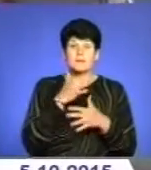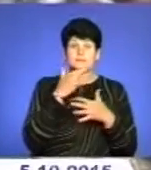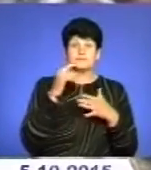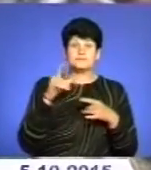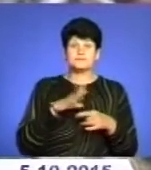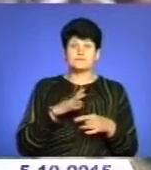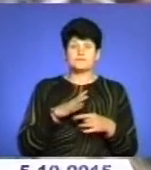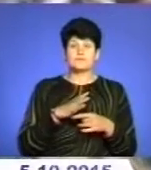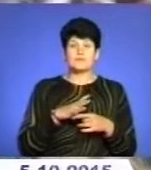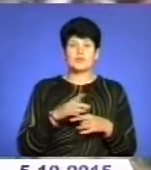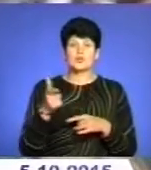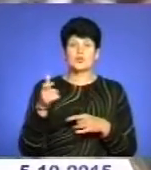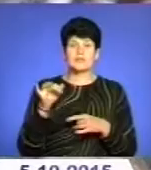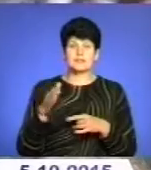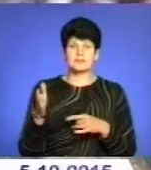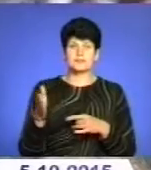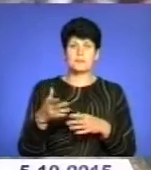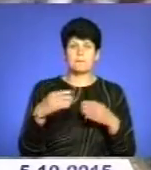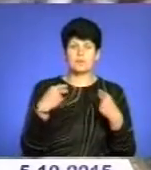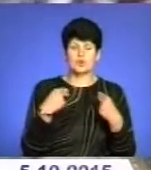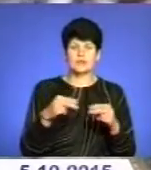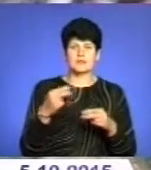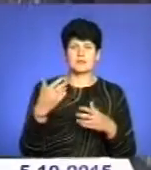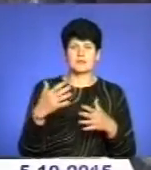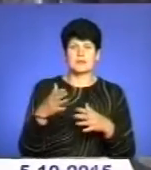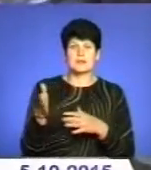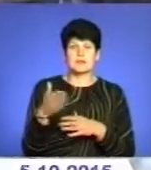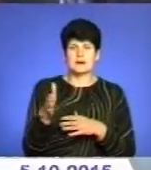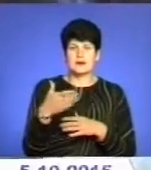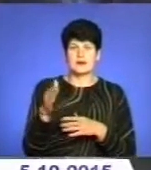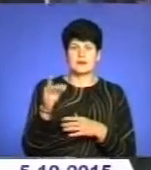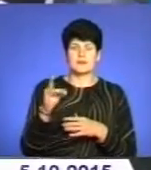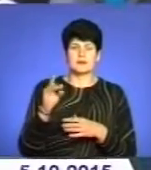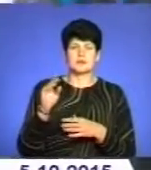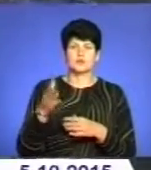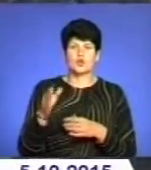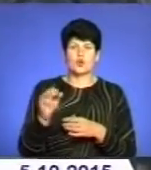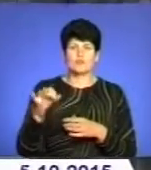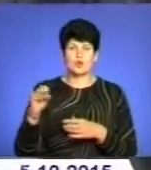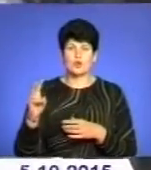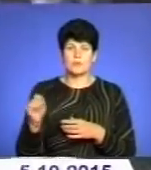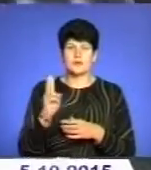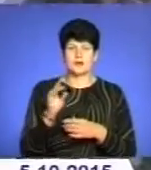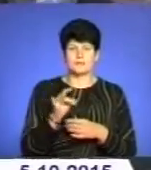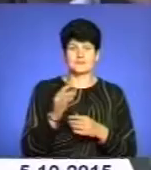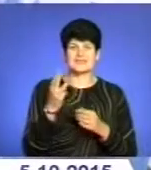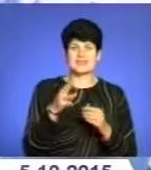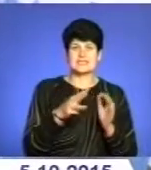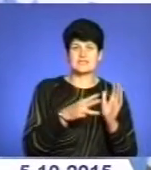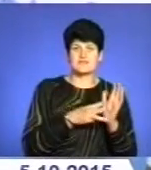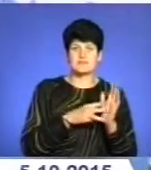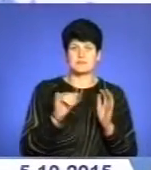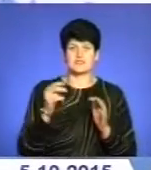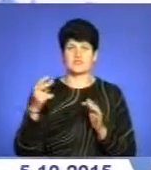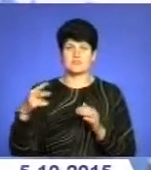гусятина. Лише за годину продали більше 50 кілограмів товстолобика та карпа. Ціни доступні – 38 та 25